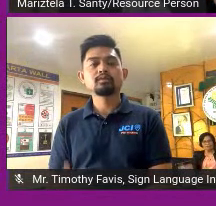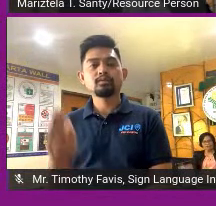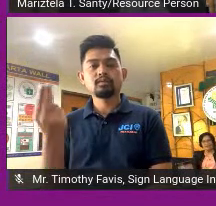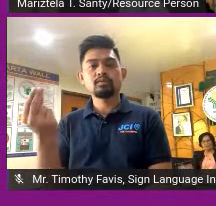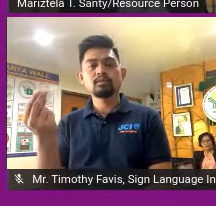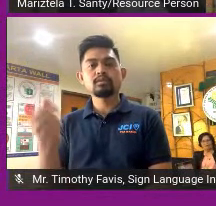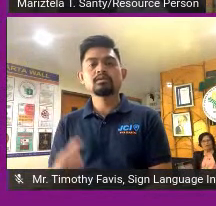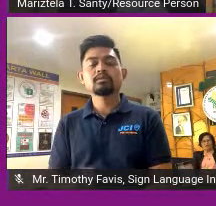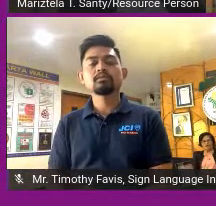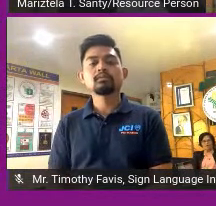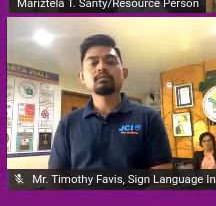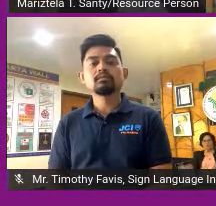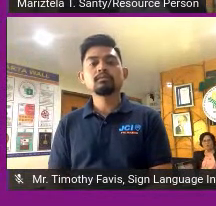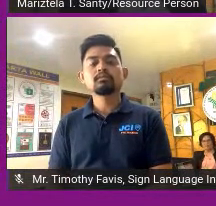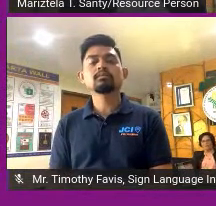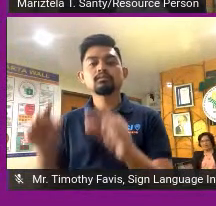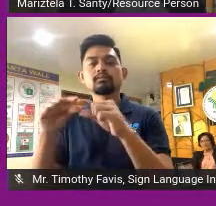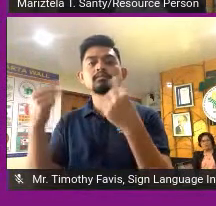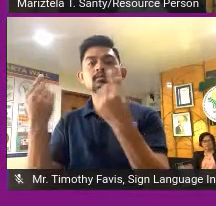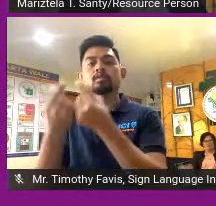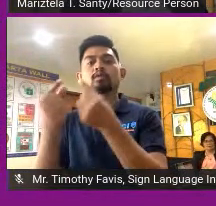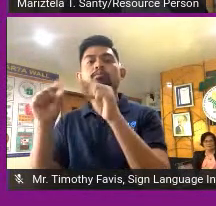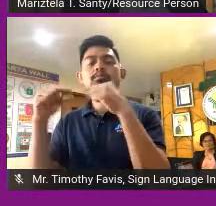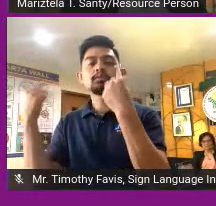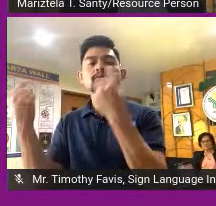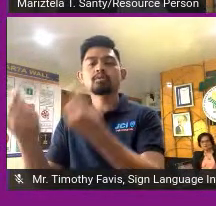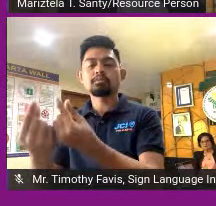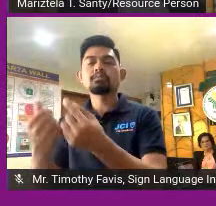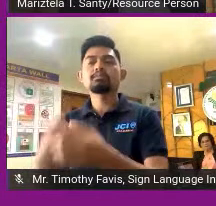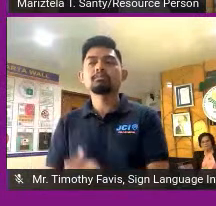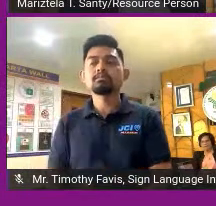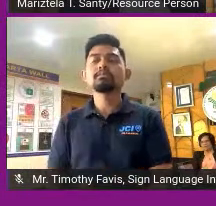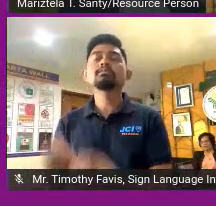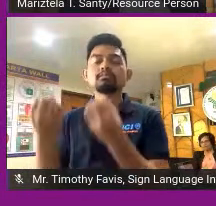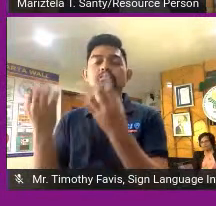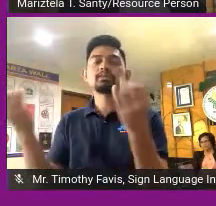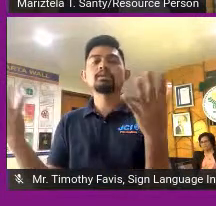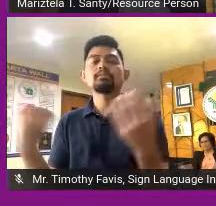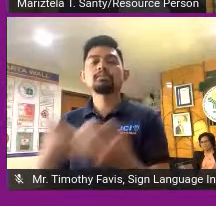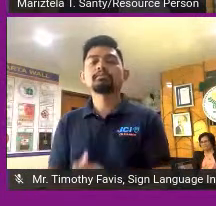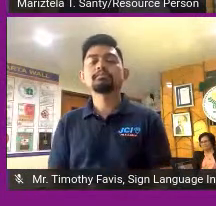magka-kunting-kunting kimbot ng ano, may mga group, mga paraan, yung mga ano, yung